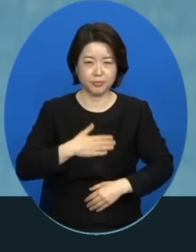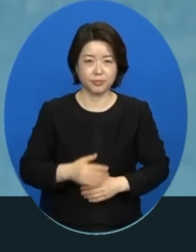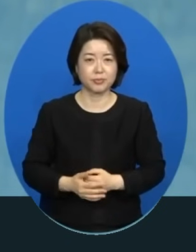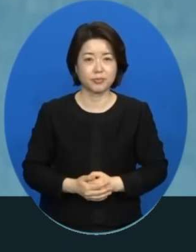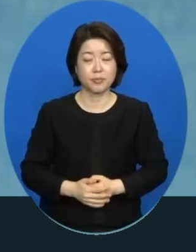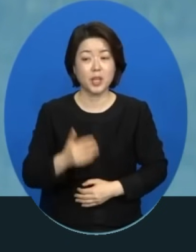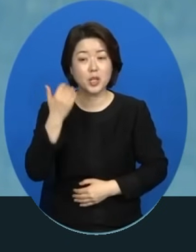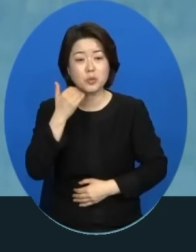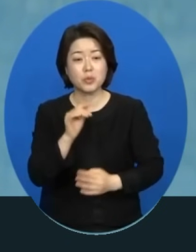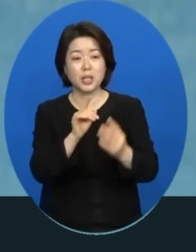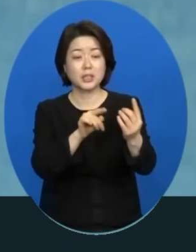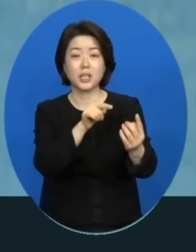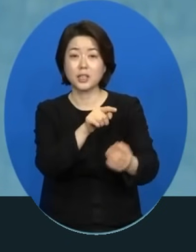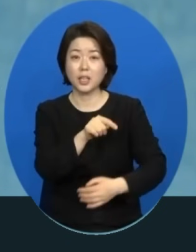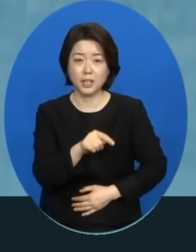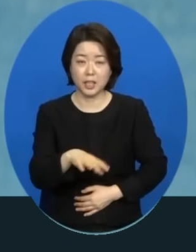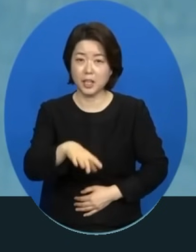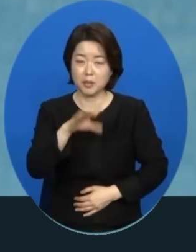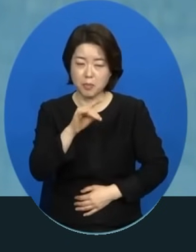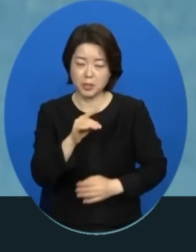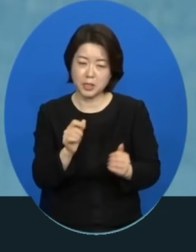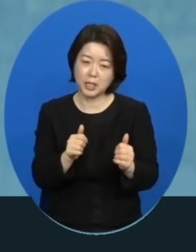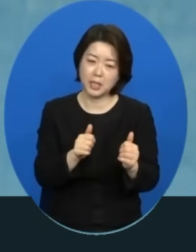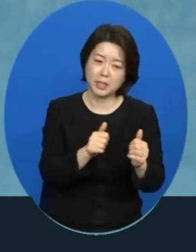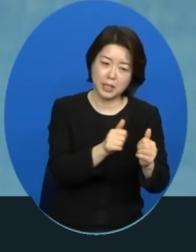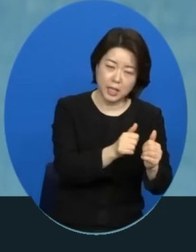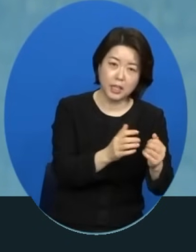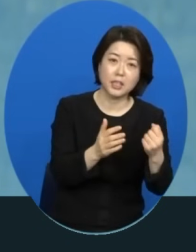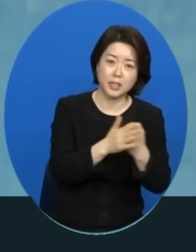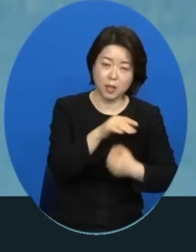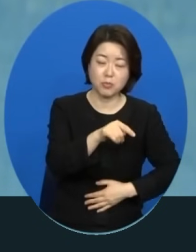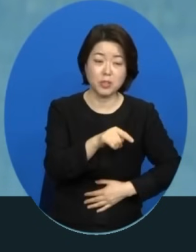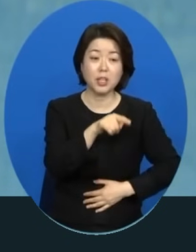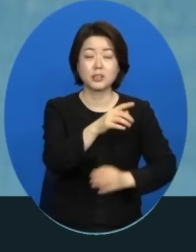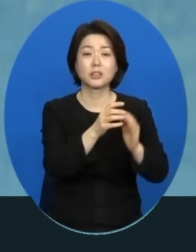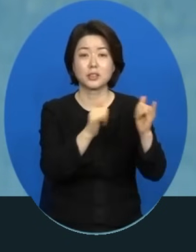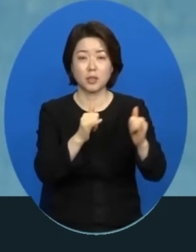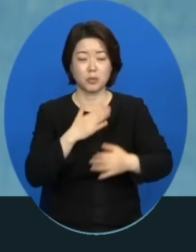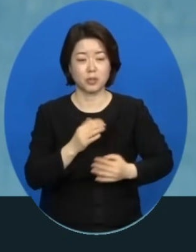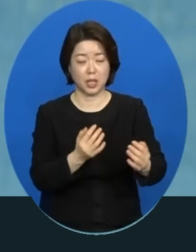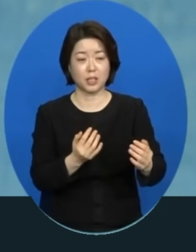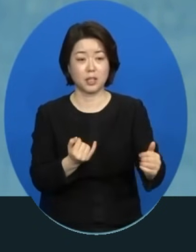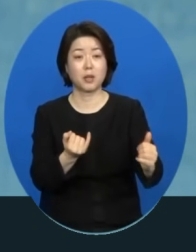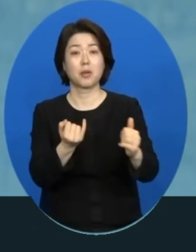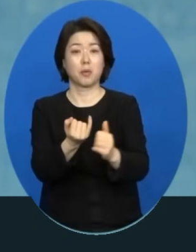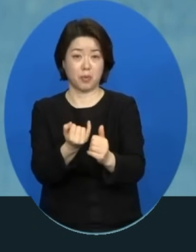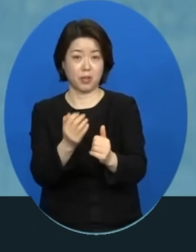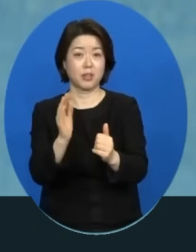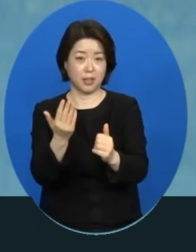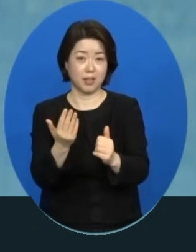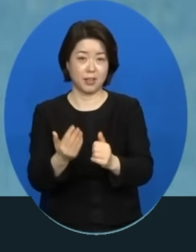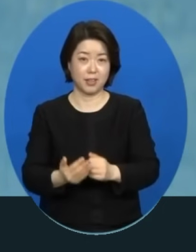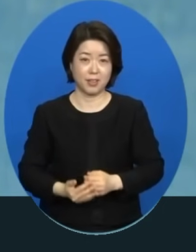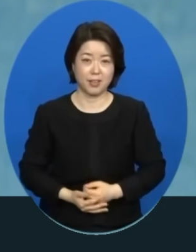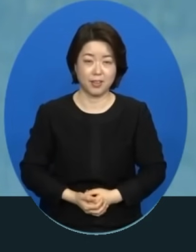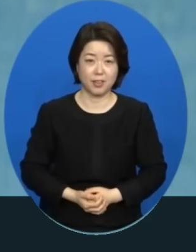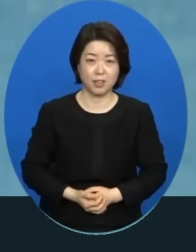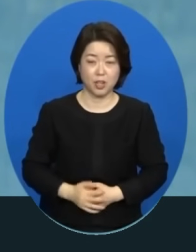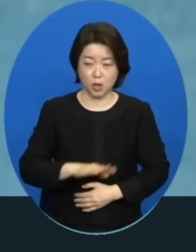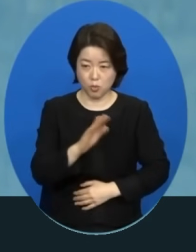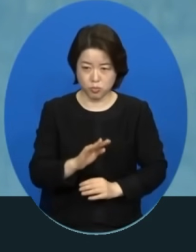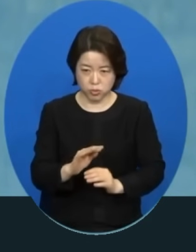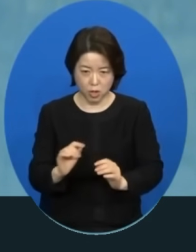누군가가 상대방에게 먼저 다가섰기에 그 사람도 다가온 겁니다. 우린